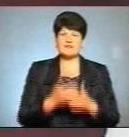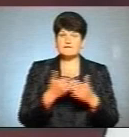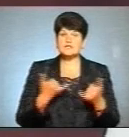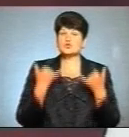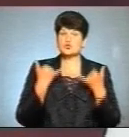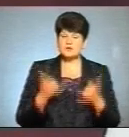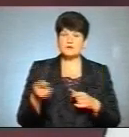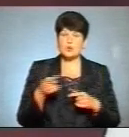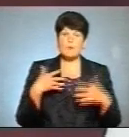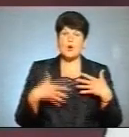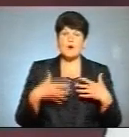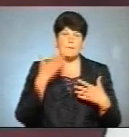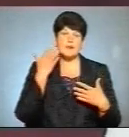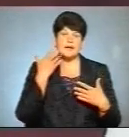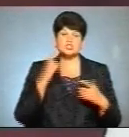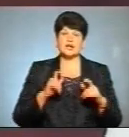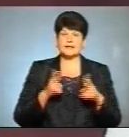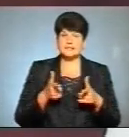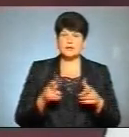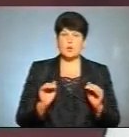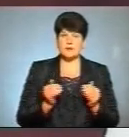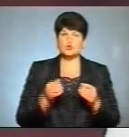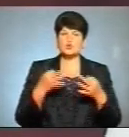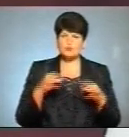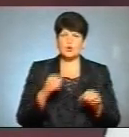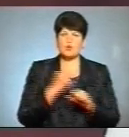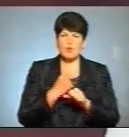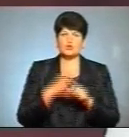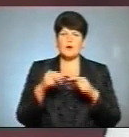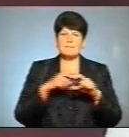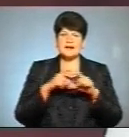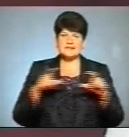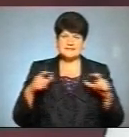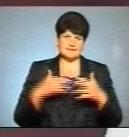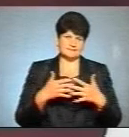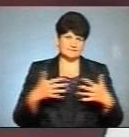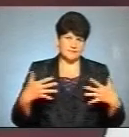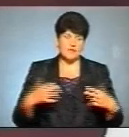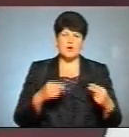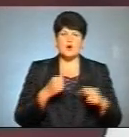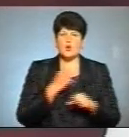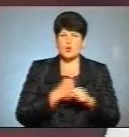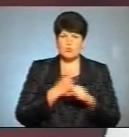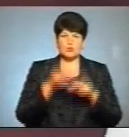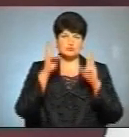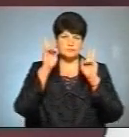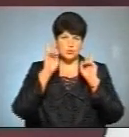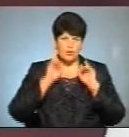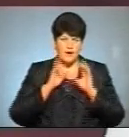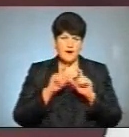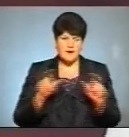Відсьогодні у Тернополі послабили карантинні обмеження, дозволили роботу магазинів непродовольчих товарів, роботу салонів краси і